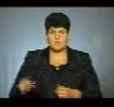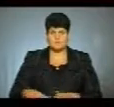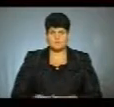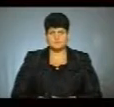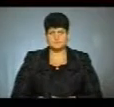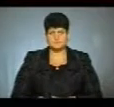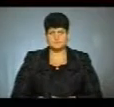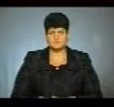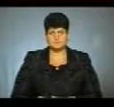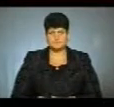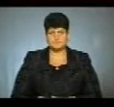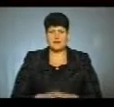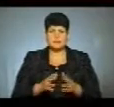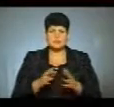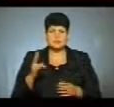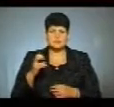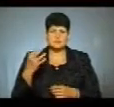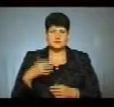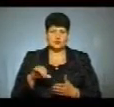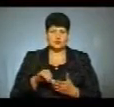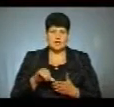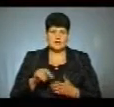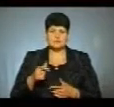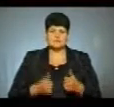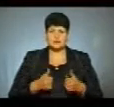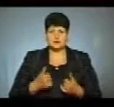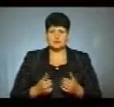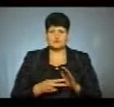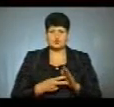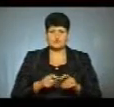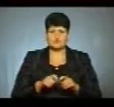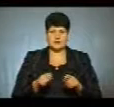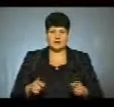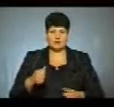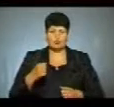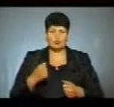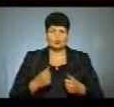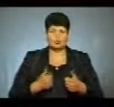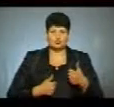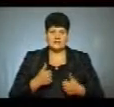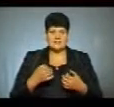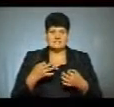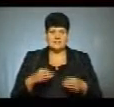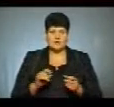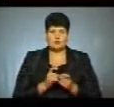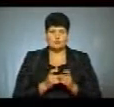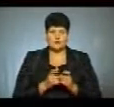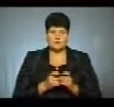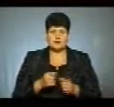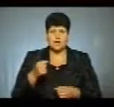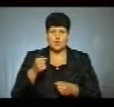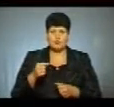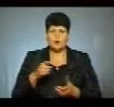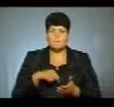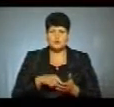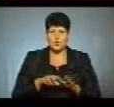Зот. Понад 250 учасників змагаються в 7-му відкритому турнірі з вільної боротьби серед кадетів на кубок міського